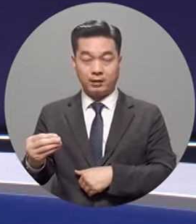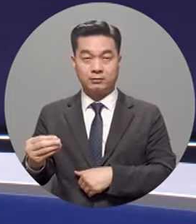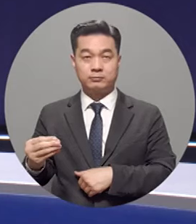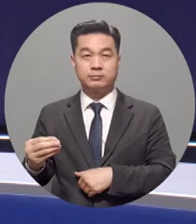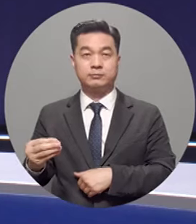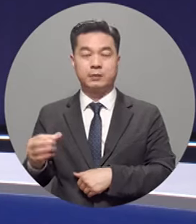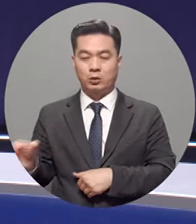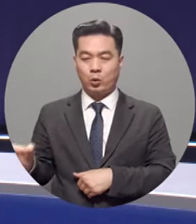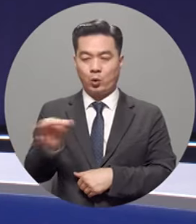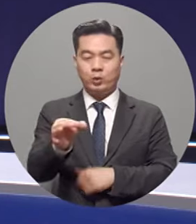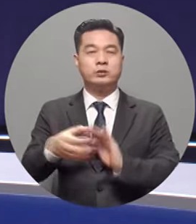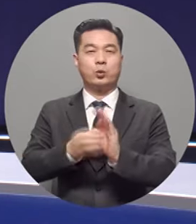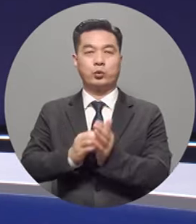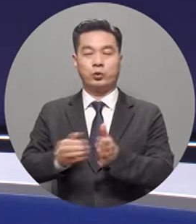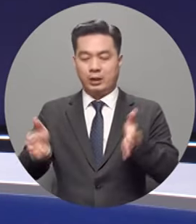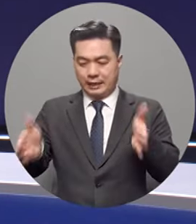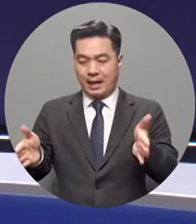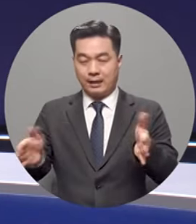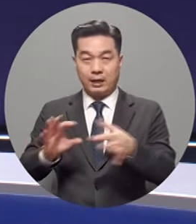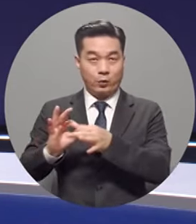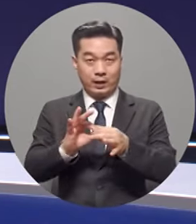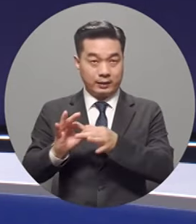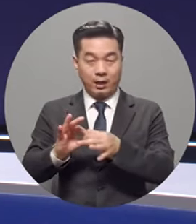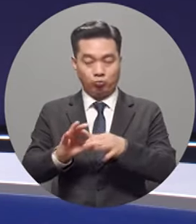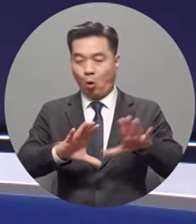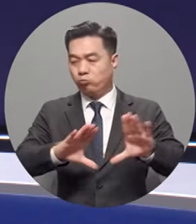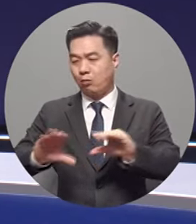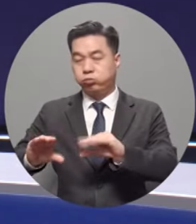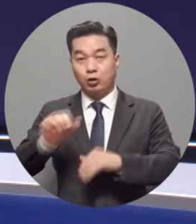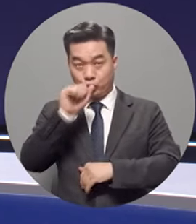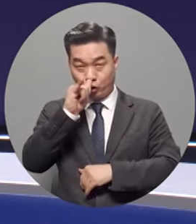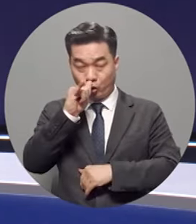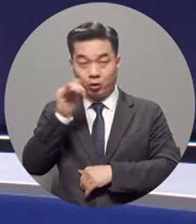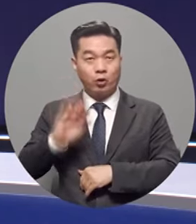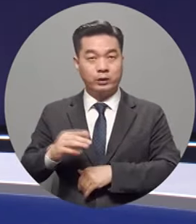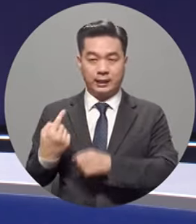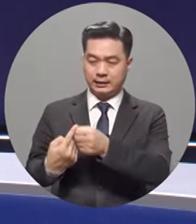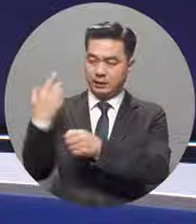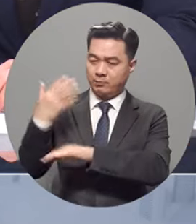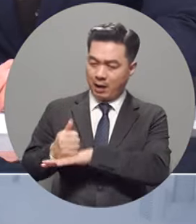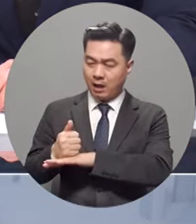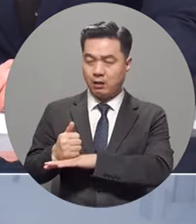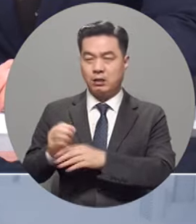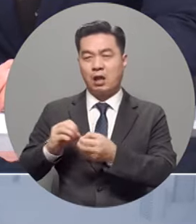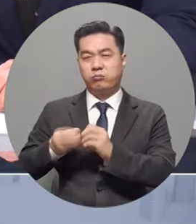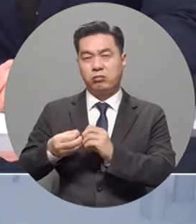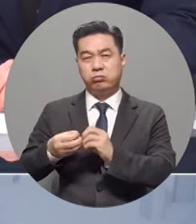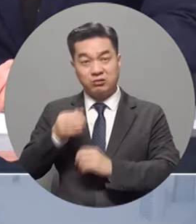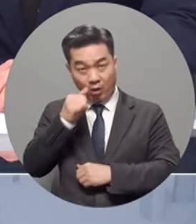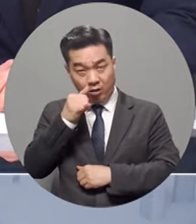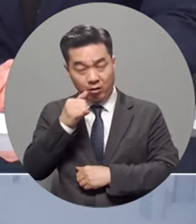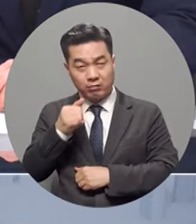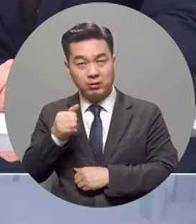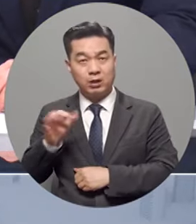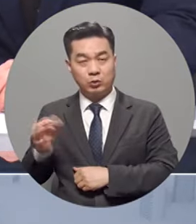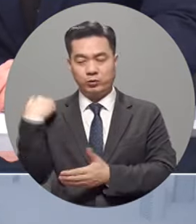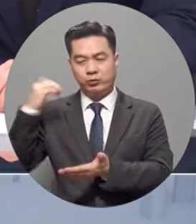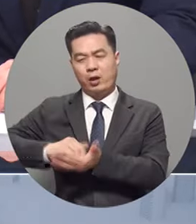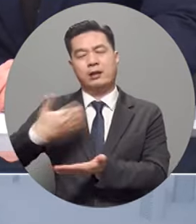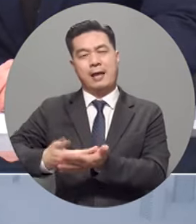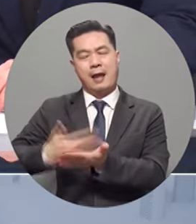선뜻 건네줄 정도로 두 사람 사이의 관계는 엄만했는데 작년 말 모종의 이유로 틀어지게 됩니다. 네. 바로 김 씨가 돈을 그래서